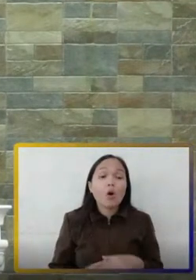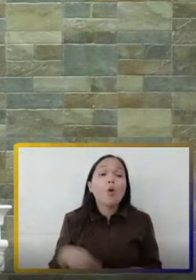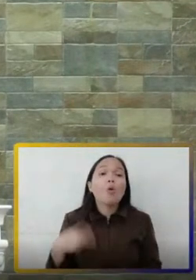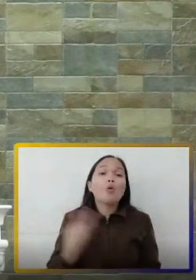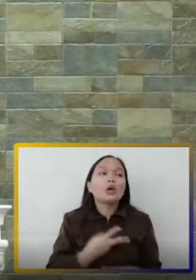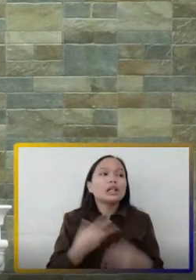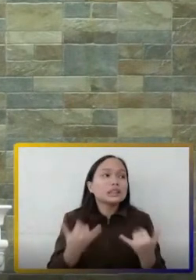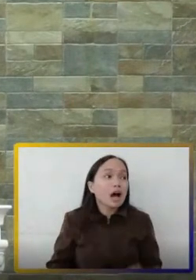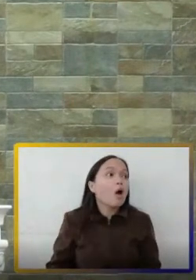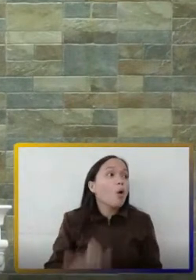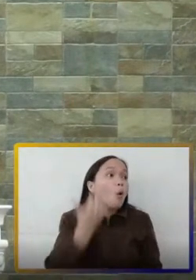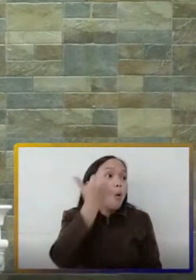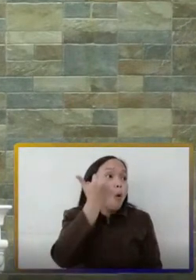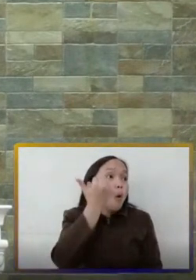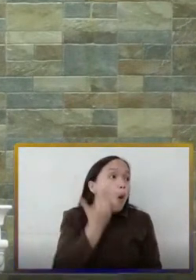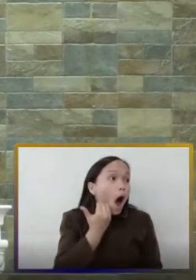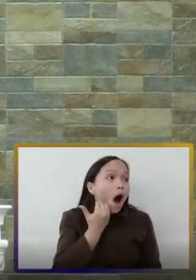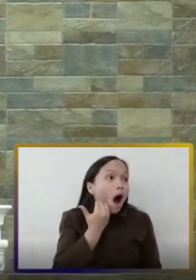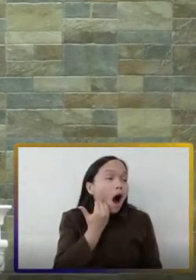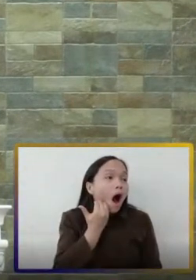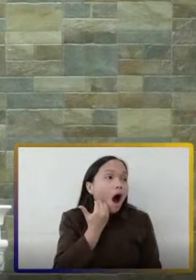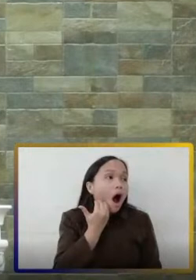natin sa paggawa ng tama.